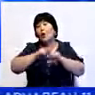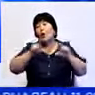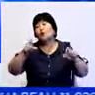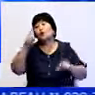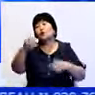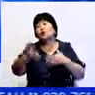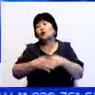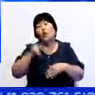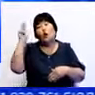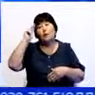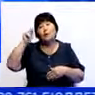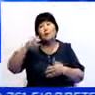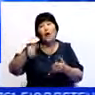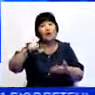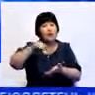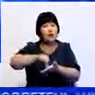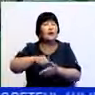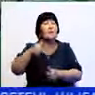100-ге жуық білім алушы қатысып бақ сынауда.